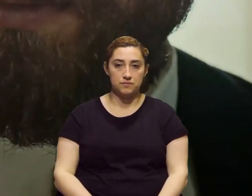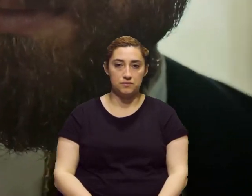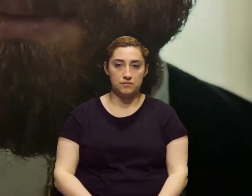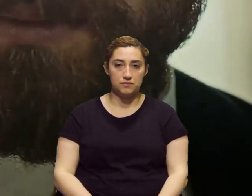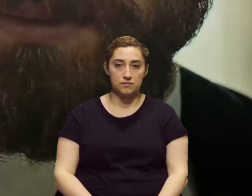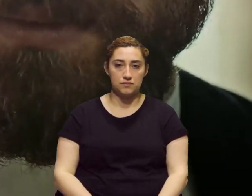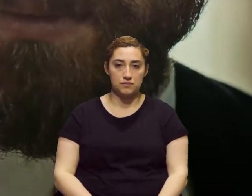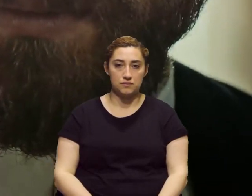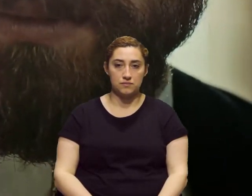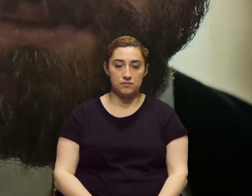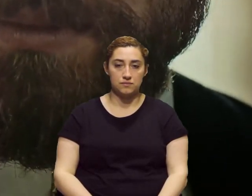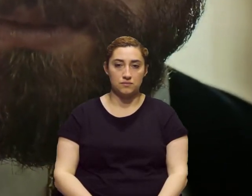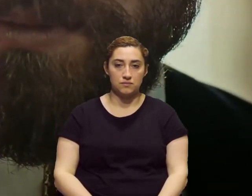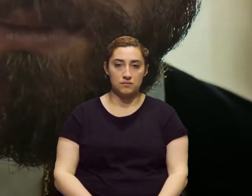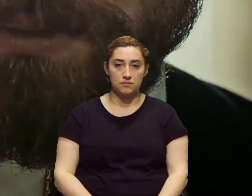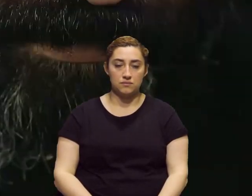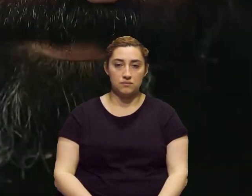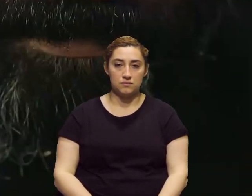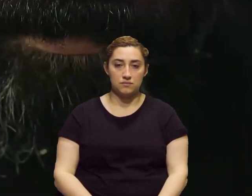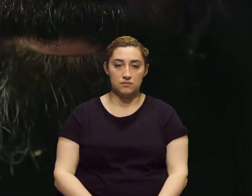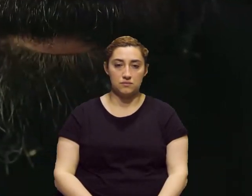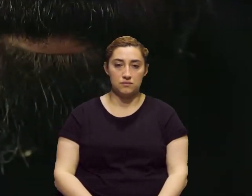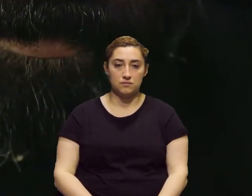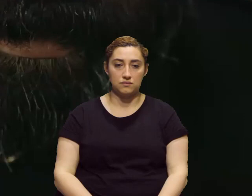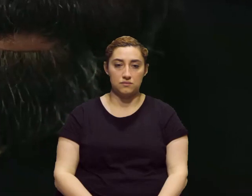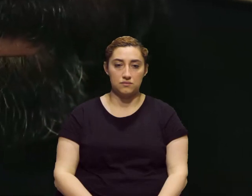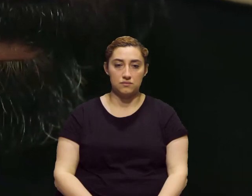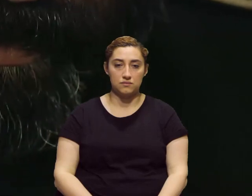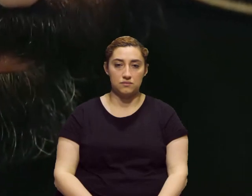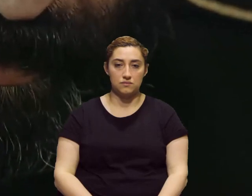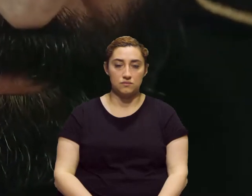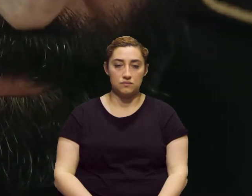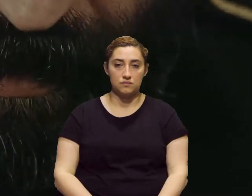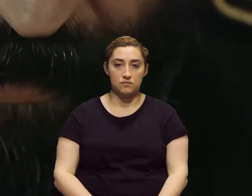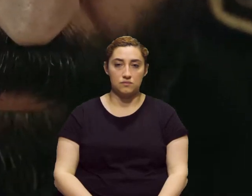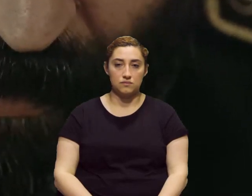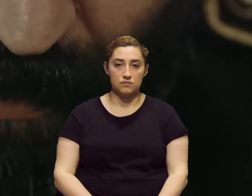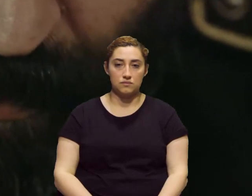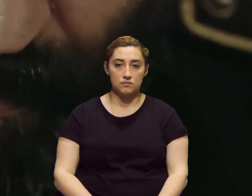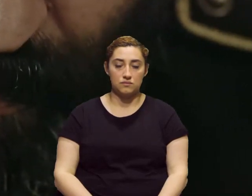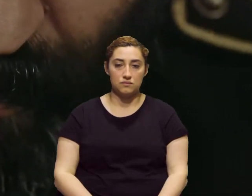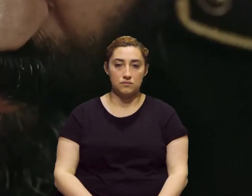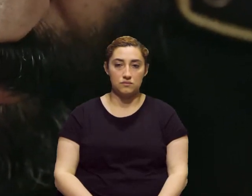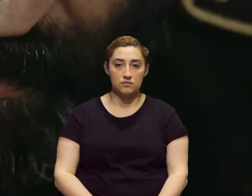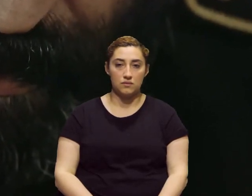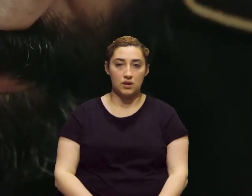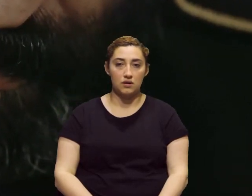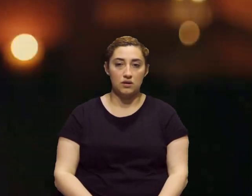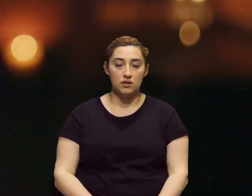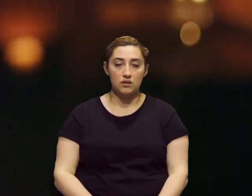bakışlarını Yaver'e dikti. Yaver başı önünde yere bakarken bir an sultanla göz göze geldi. Hemen yine yere baktı.